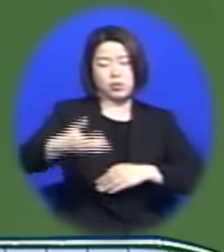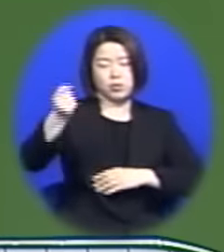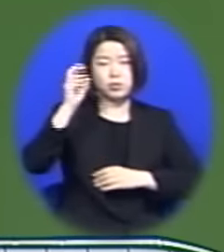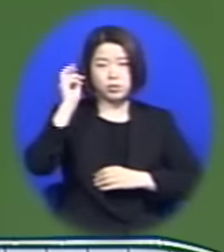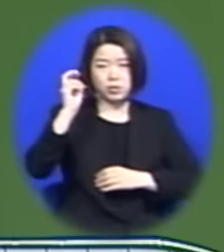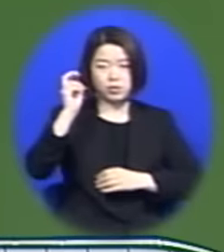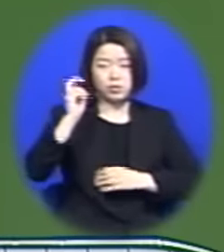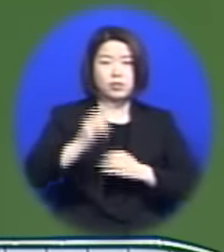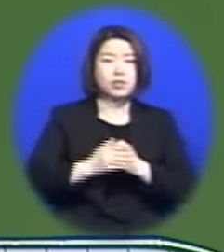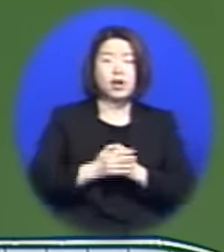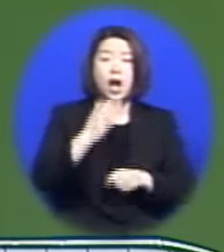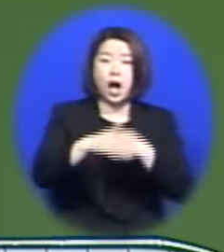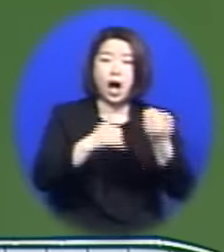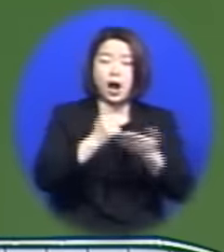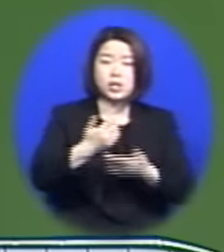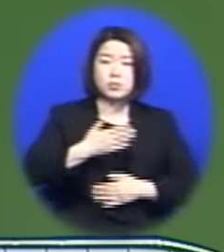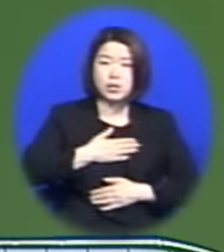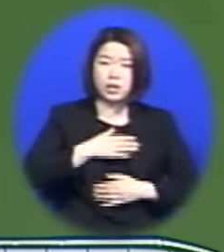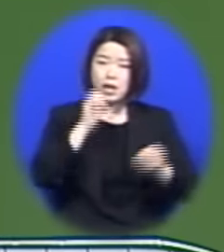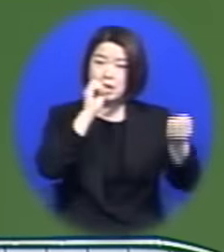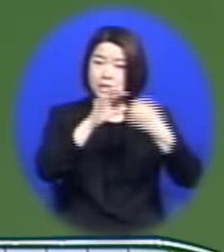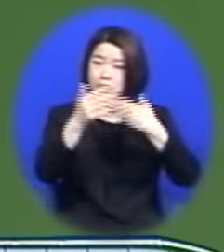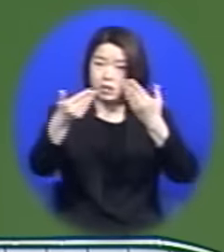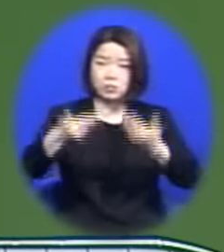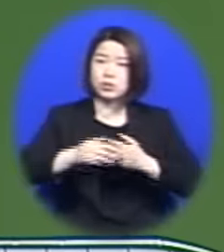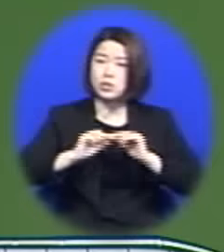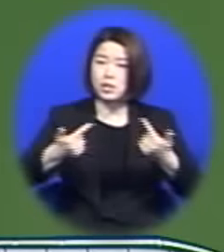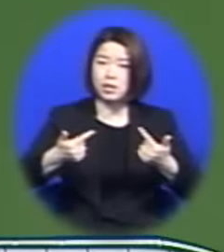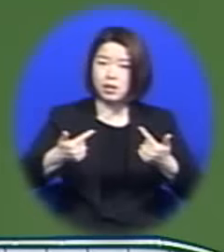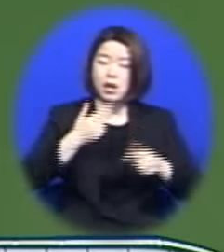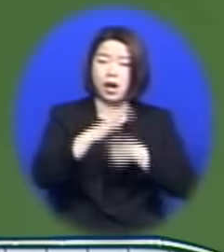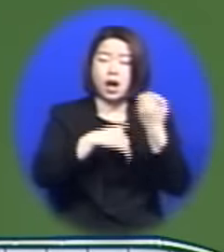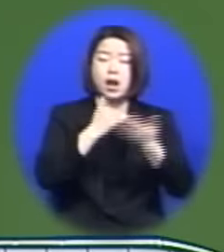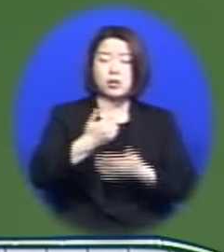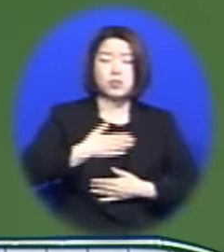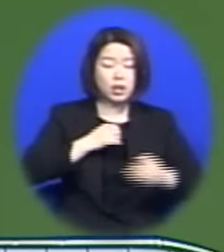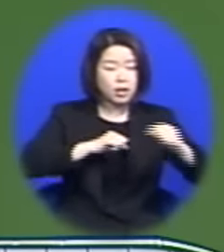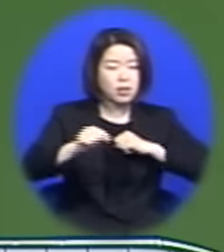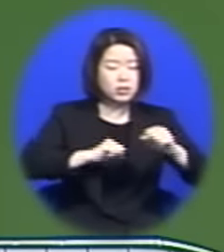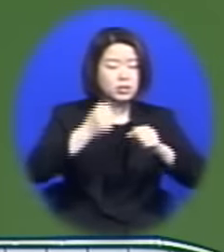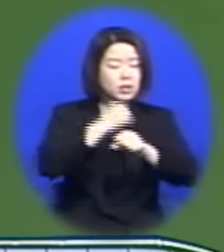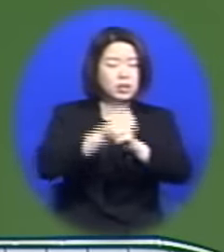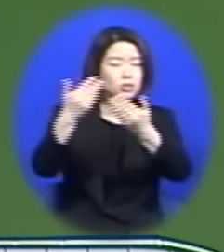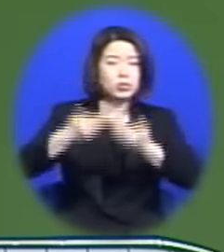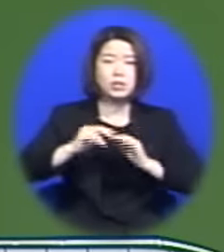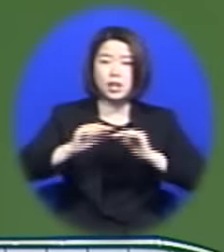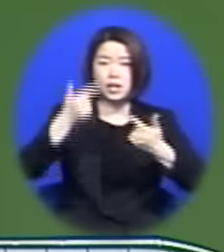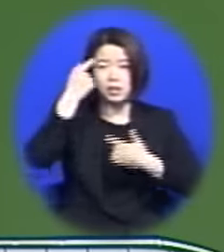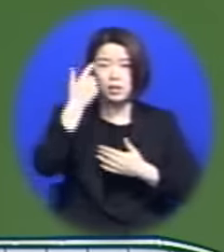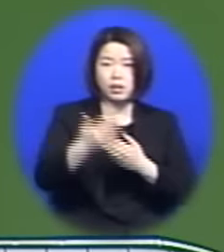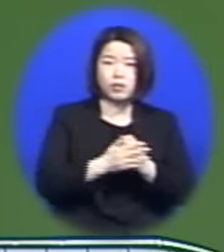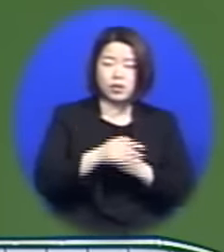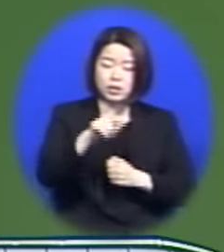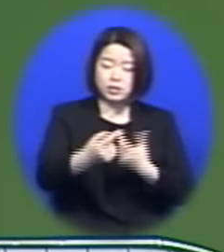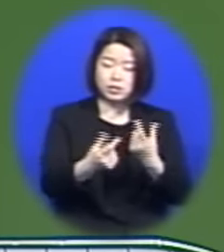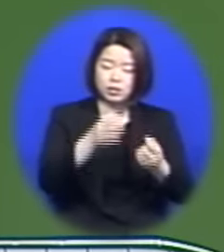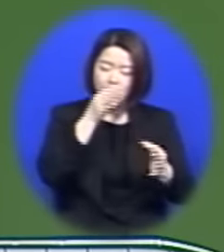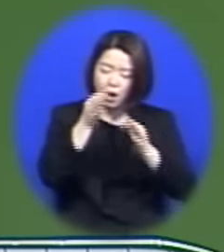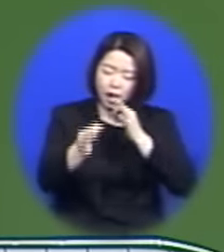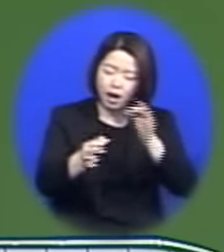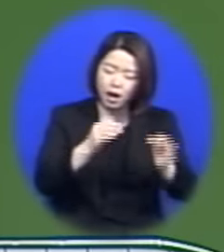여러분 하나님이 왜 내게 응답 안 하시나요 하나님이 왜 내게 역사 안 하시나요 그렇게 탄식하고